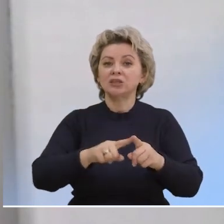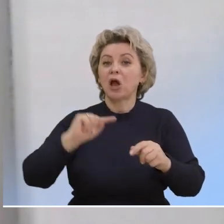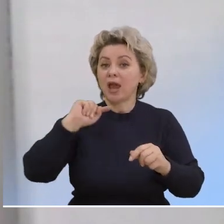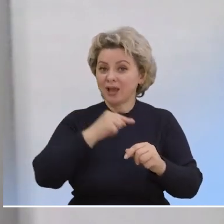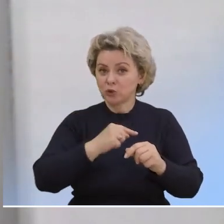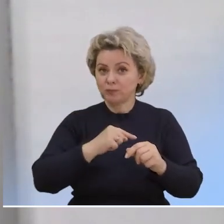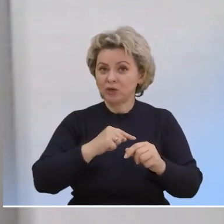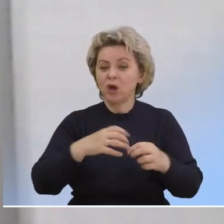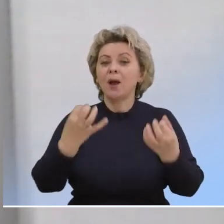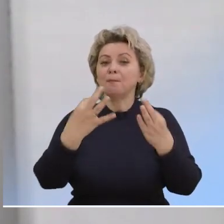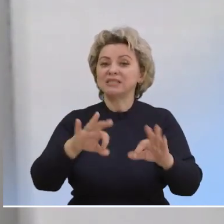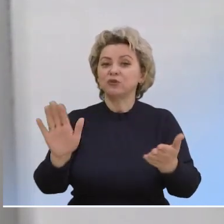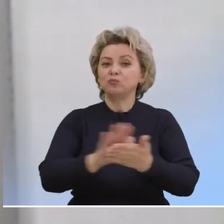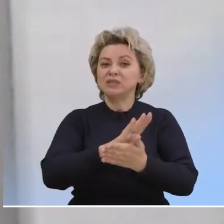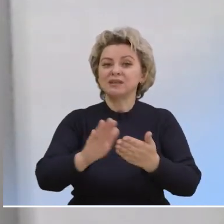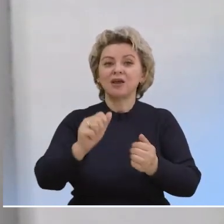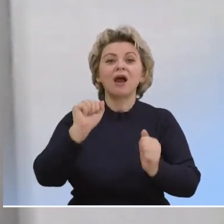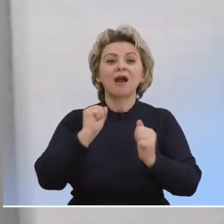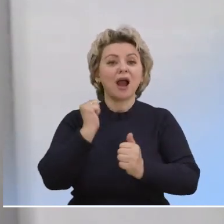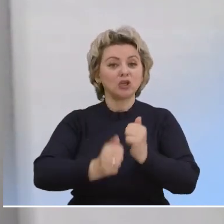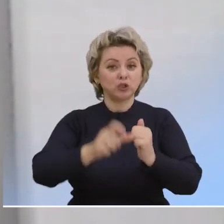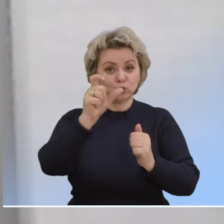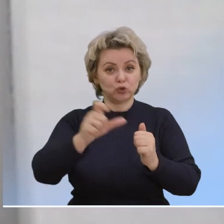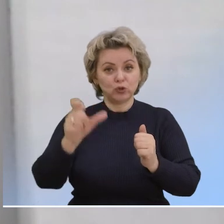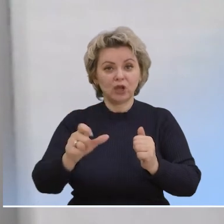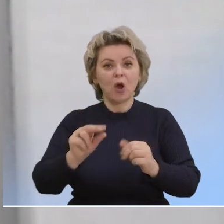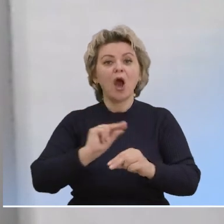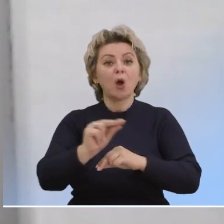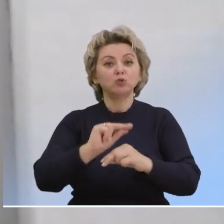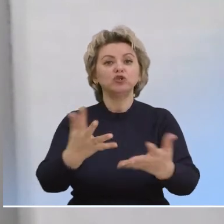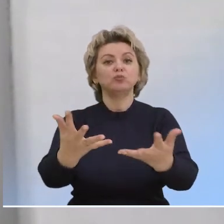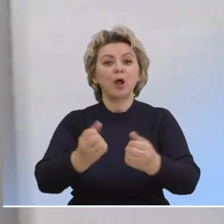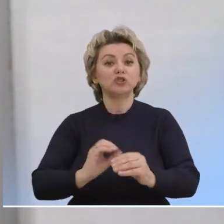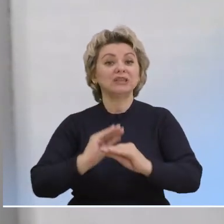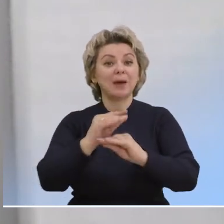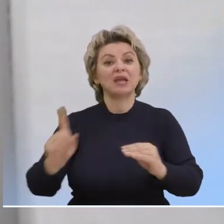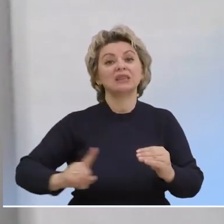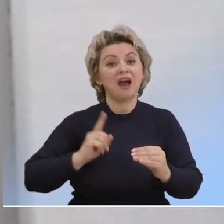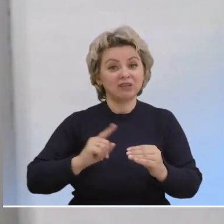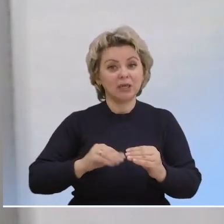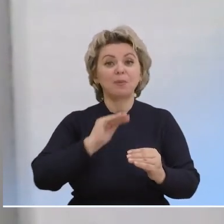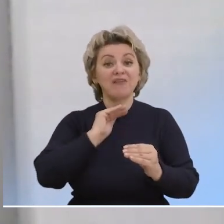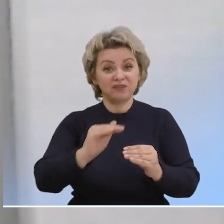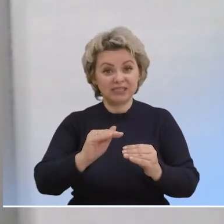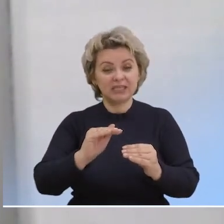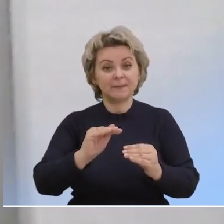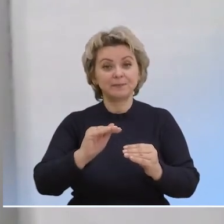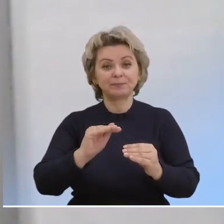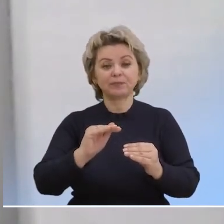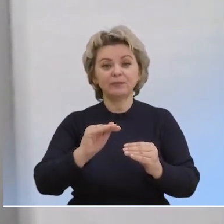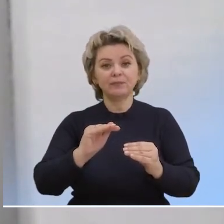цифровой экономики», который позволяет бесплатно каждому желающему обучить, получить дополнительные навыки по цифре. То